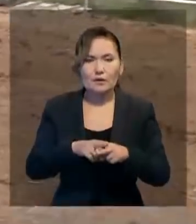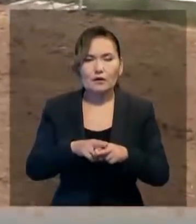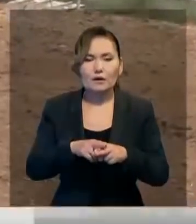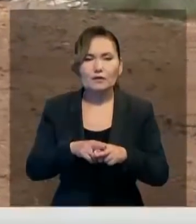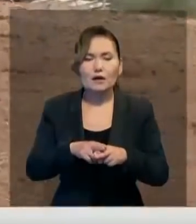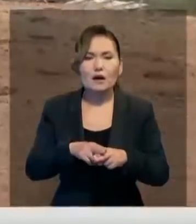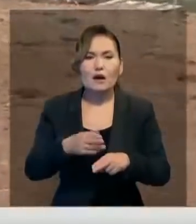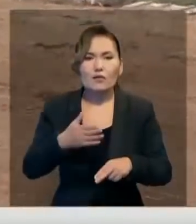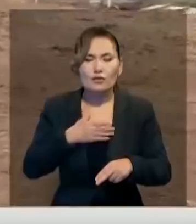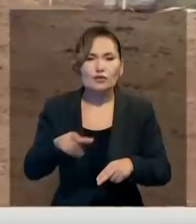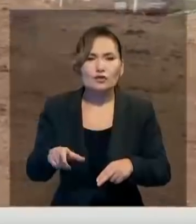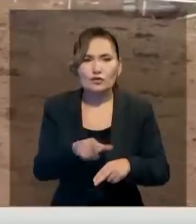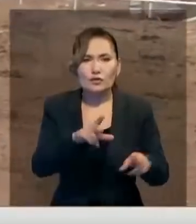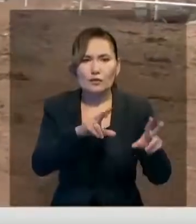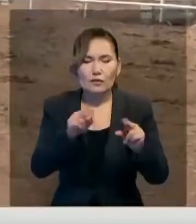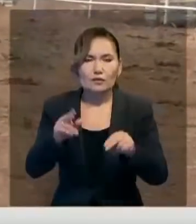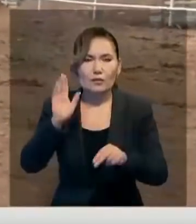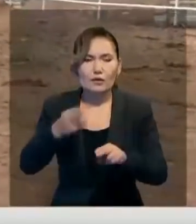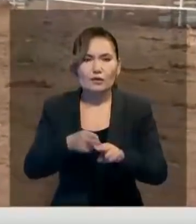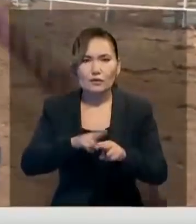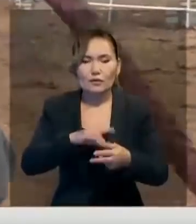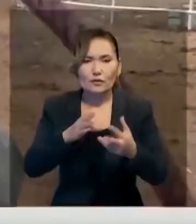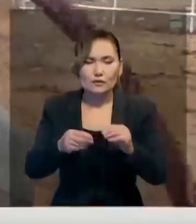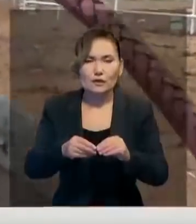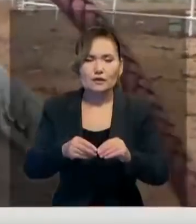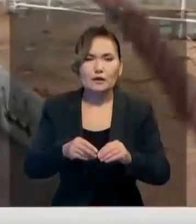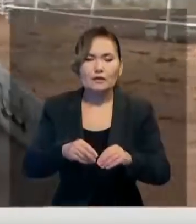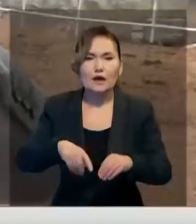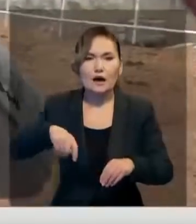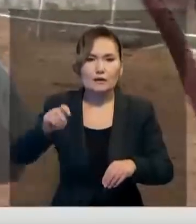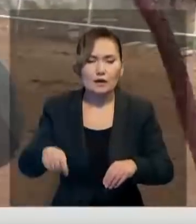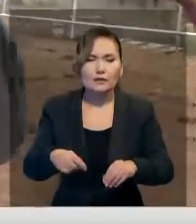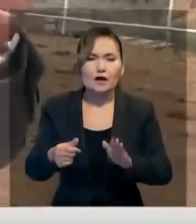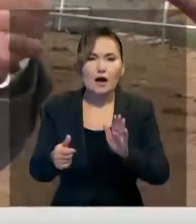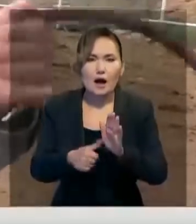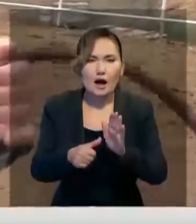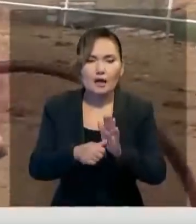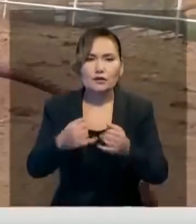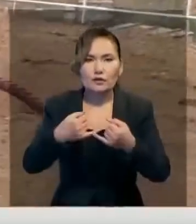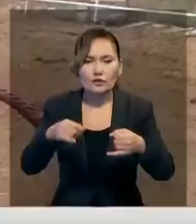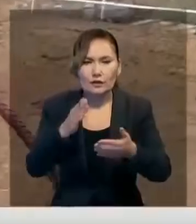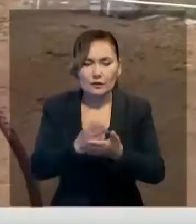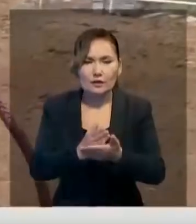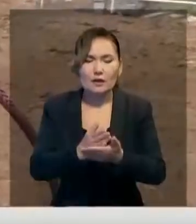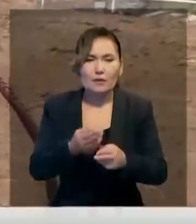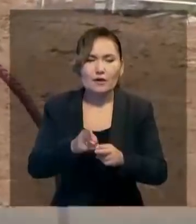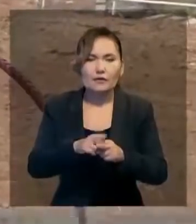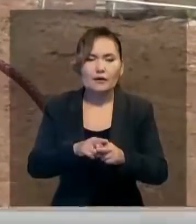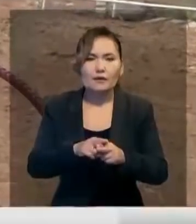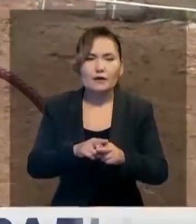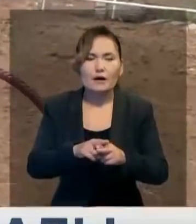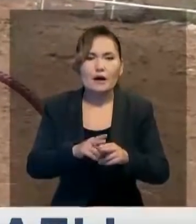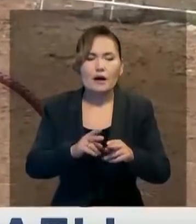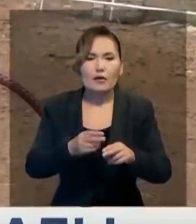болсын. Қамшы қарай шыққанмын. Маған да біреу әлбетте. Міне, 6 тұтам бұл қамшының сабы болады. Ал басы одан